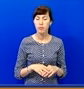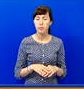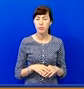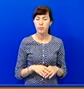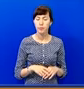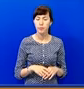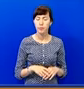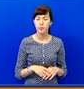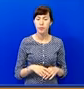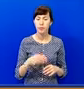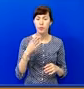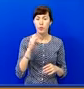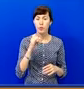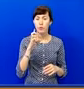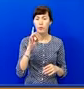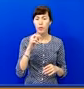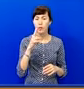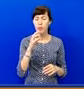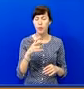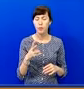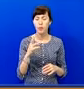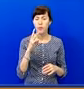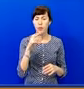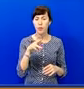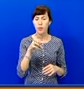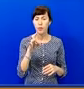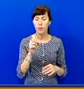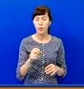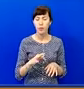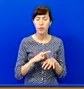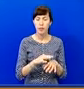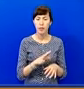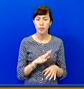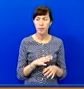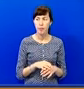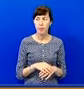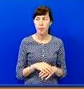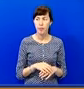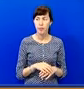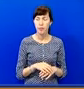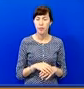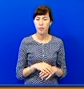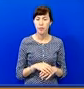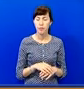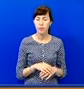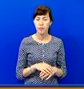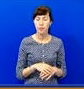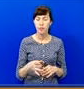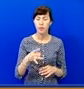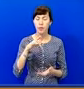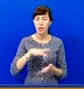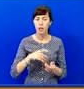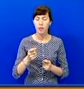Майкөбе мен Шұбаркөлден тиісті көлемде көмірлер келіп жатыр. Енді бағаны негізсіз өсірмеуін қамтамасыз ету үшін аудан қала әкімдіктері